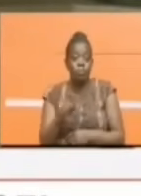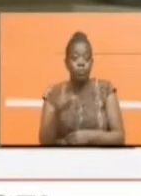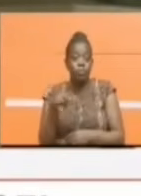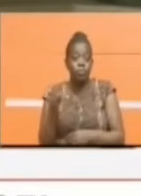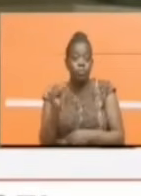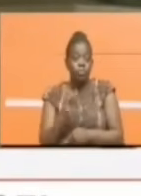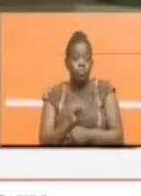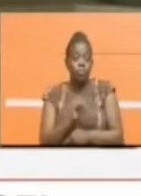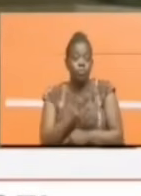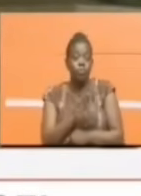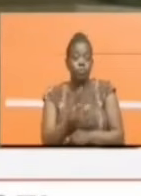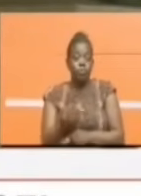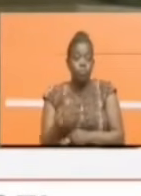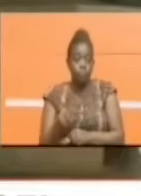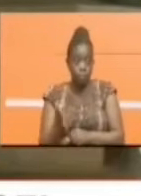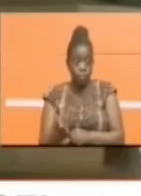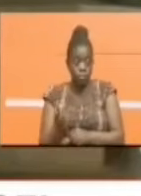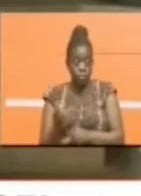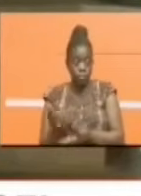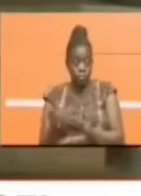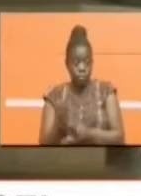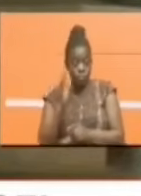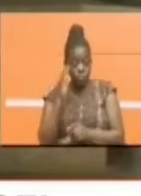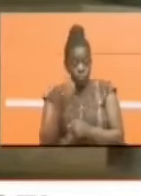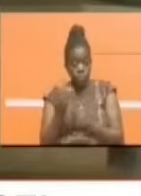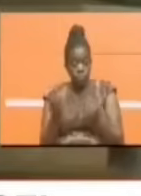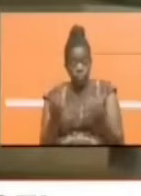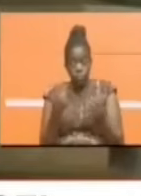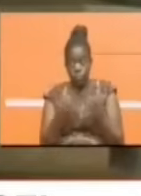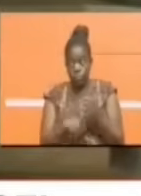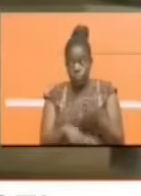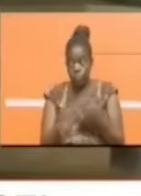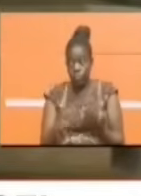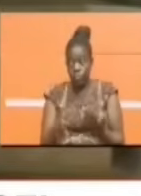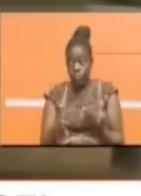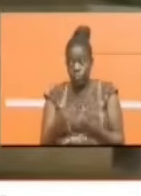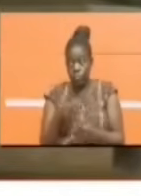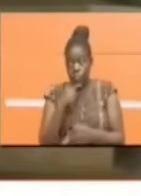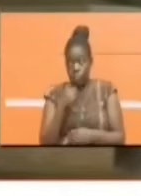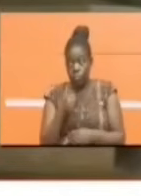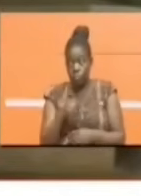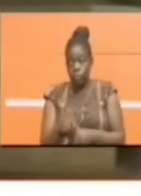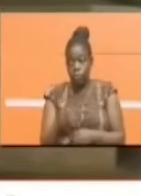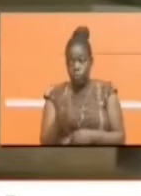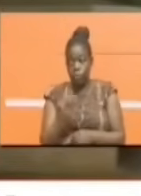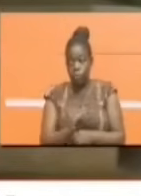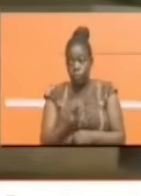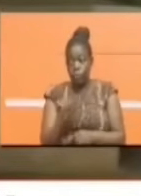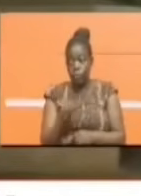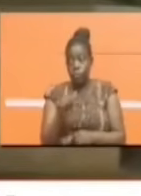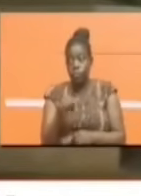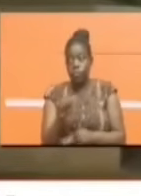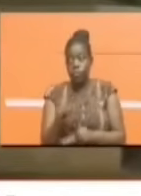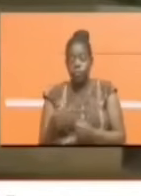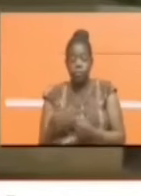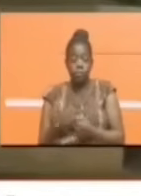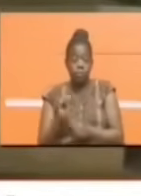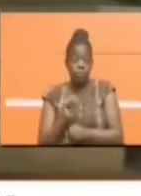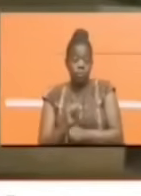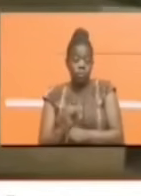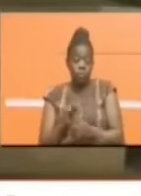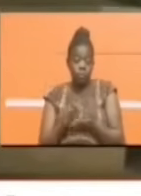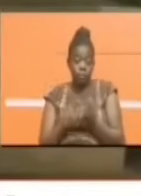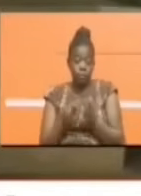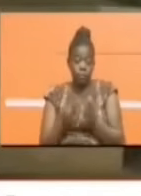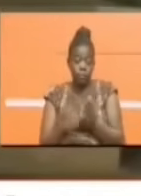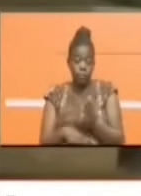okole kino, genda okole kiri, era ogenda okulya ng'abaana bakugamba maama yatutabula akugamba okola kino ye tasobola kikola,